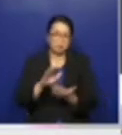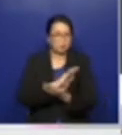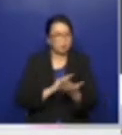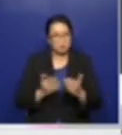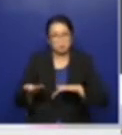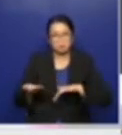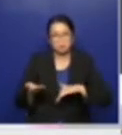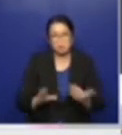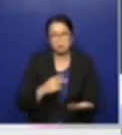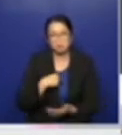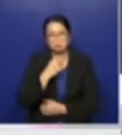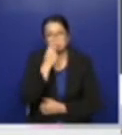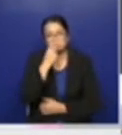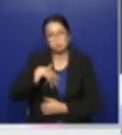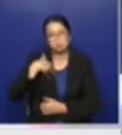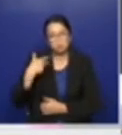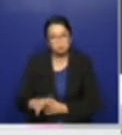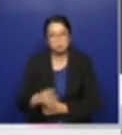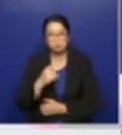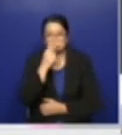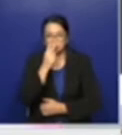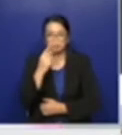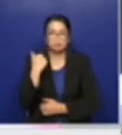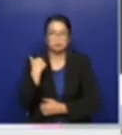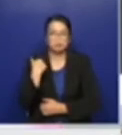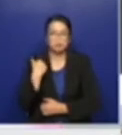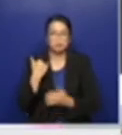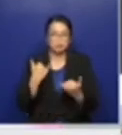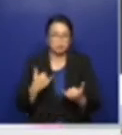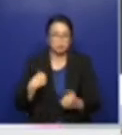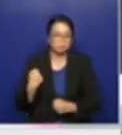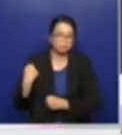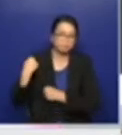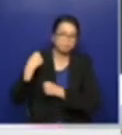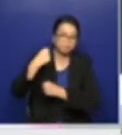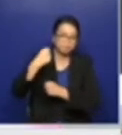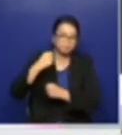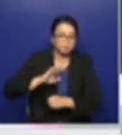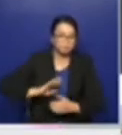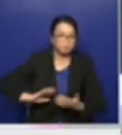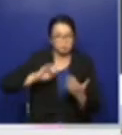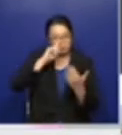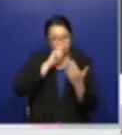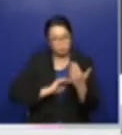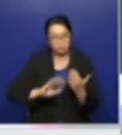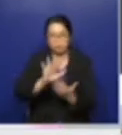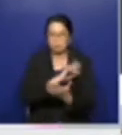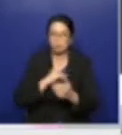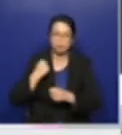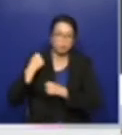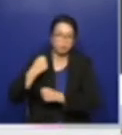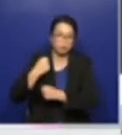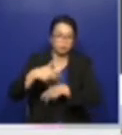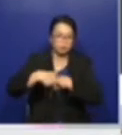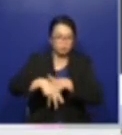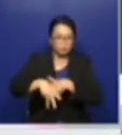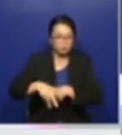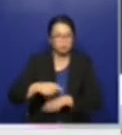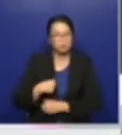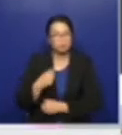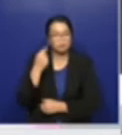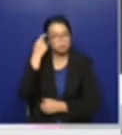ไม่มองไม่เห็นอนาคตของเขาเองจนกระทั่งเขาลุกมาเรียกร้องทั่วประเทศมันกำลังจะพิสูจน์ท่าน